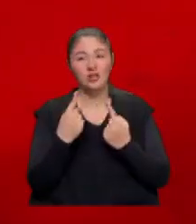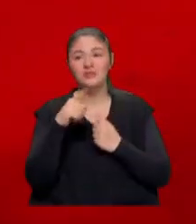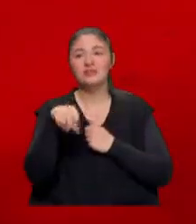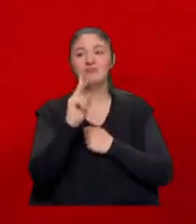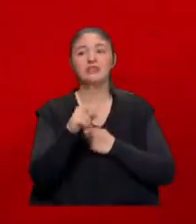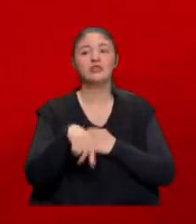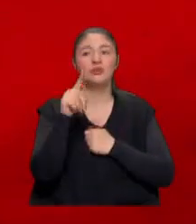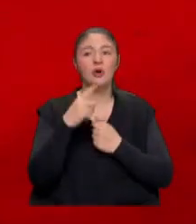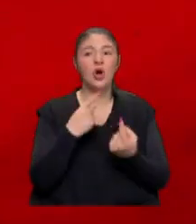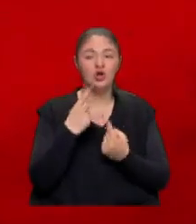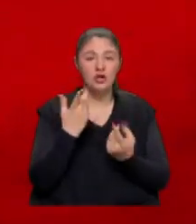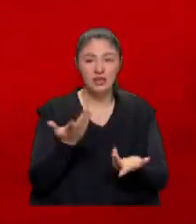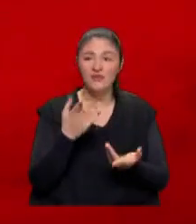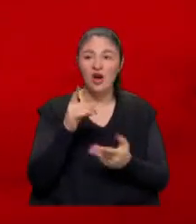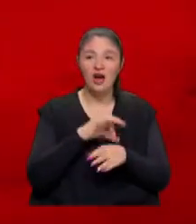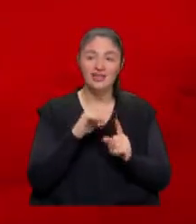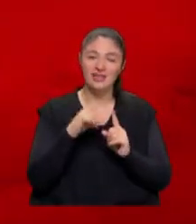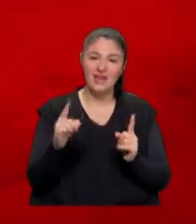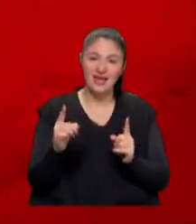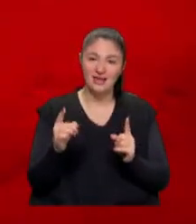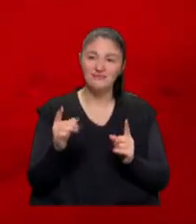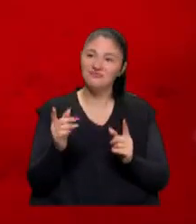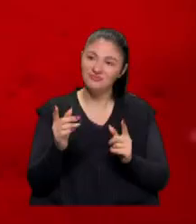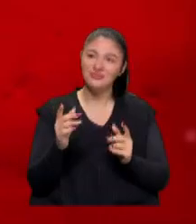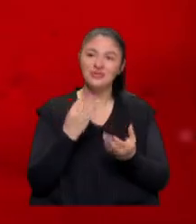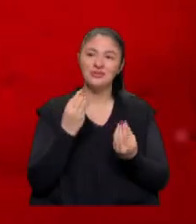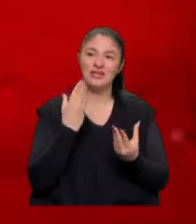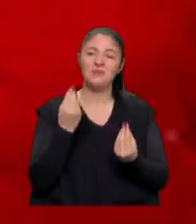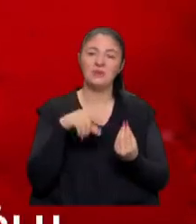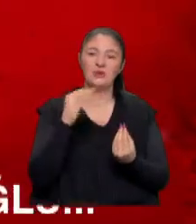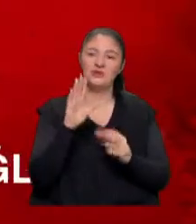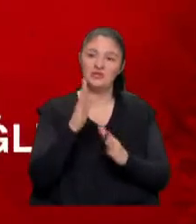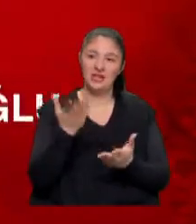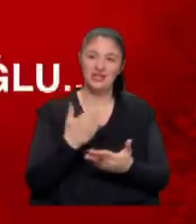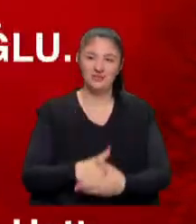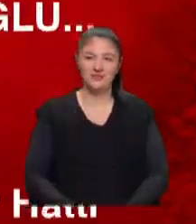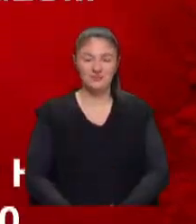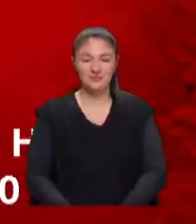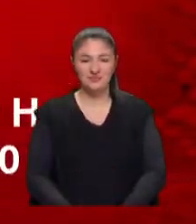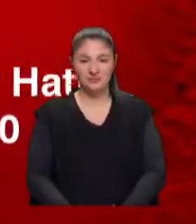gündeminizi konuşalım. Ve o ana dek güzel bir gün olsun. Hoşça kalın.